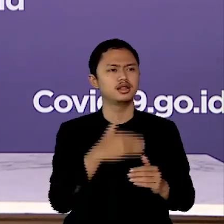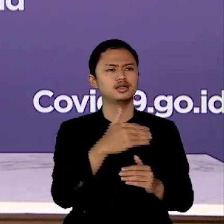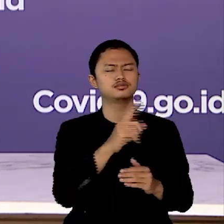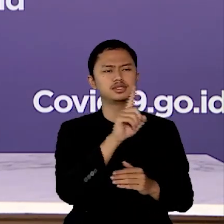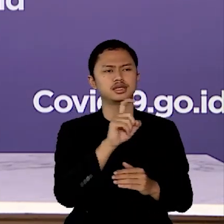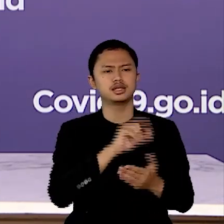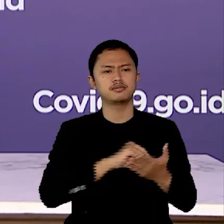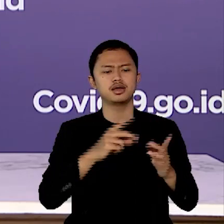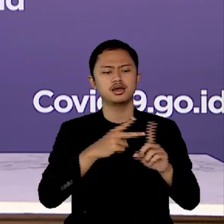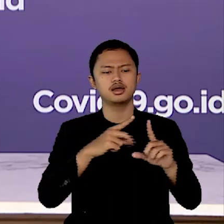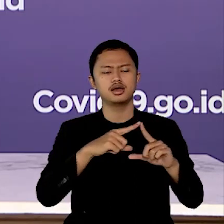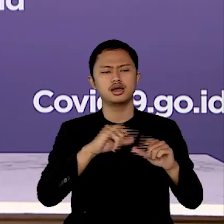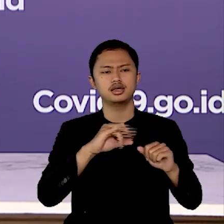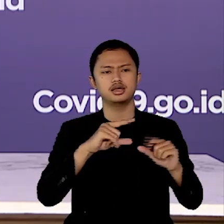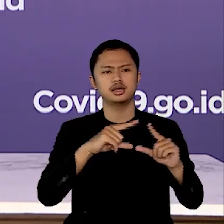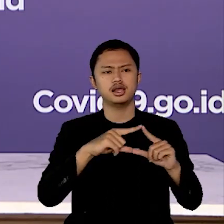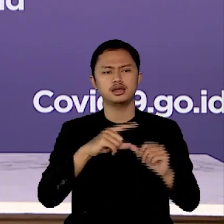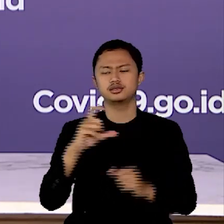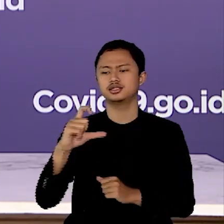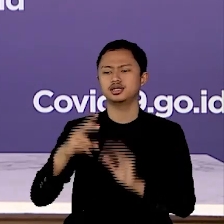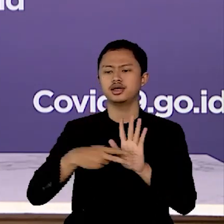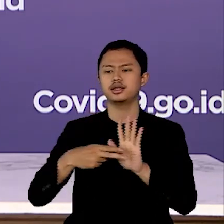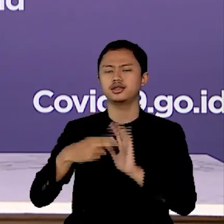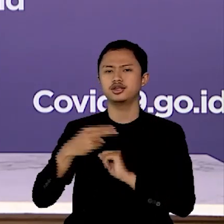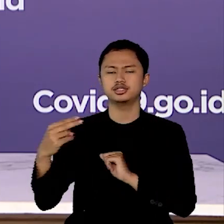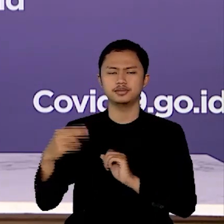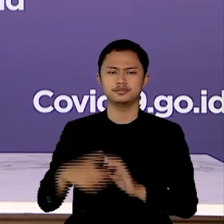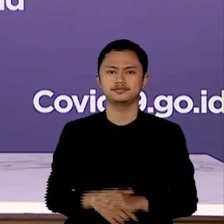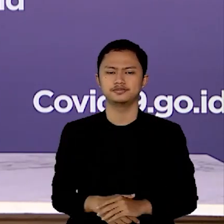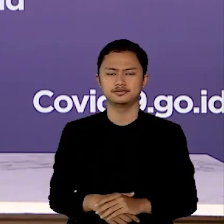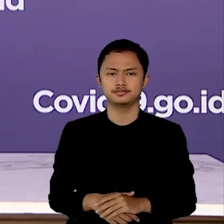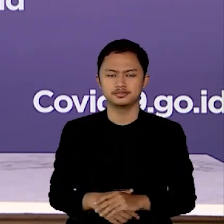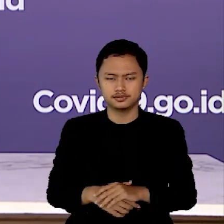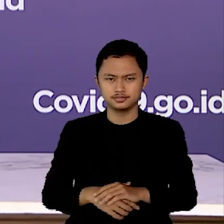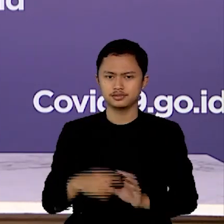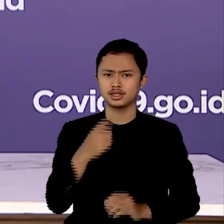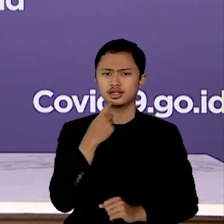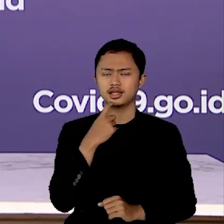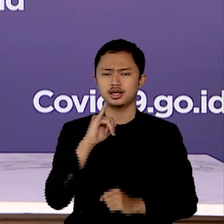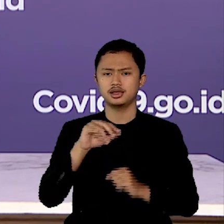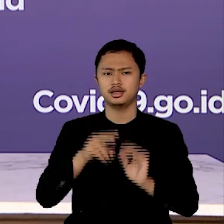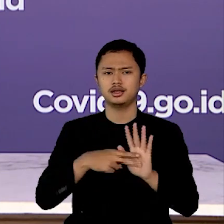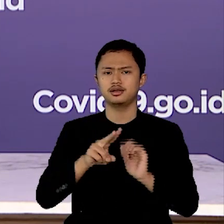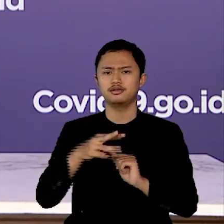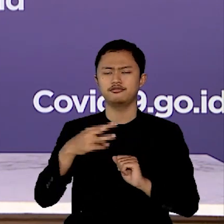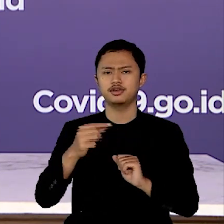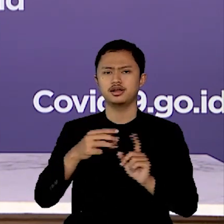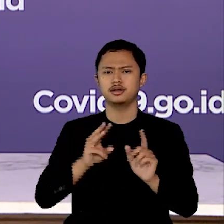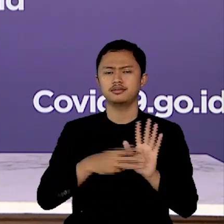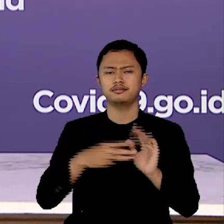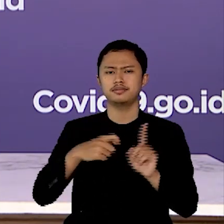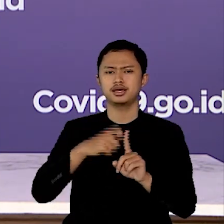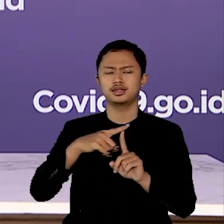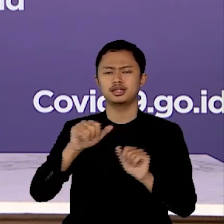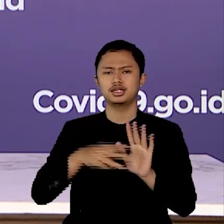dari hair asien indonesia.com dan Ferdian Media Indonesia terkait ivermectin yang sudah didistribusikan di